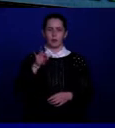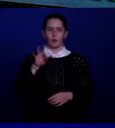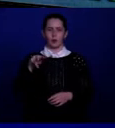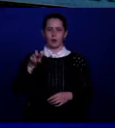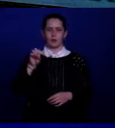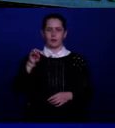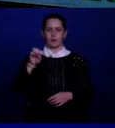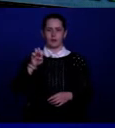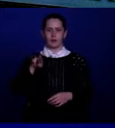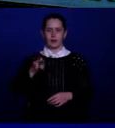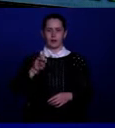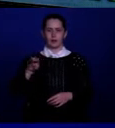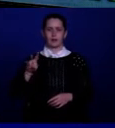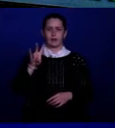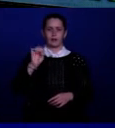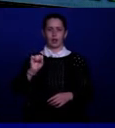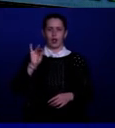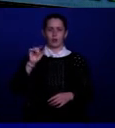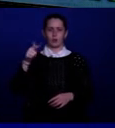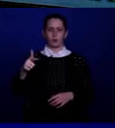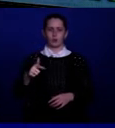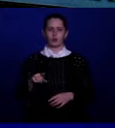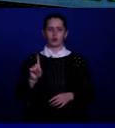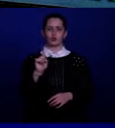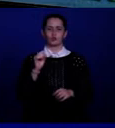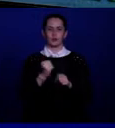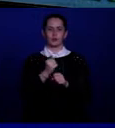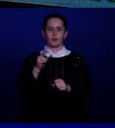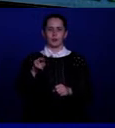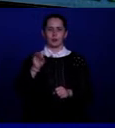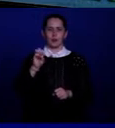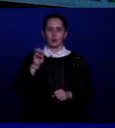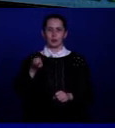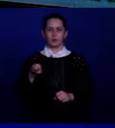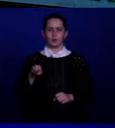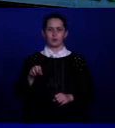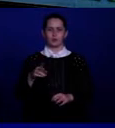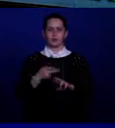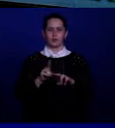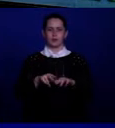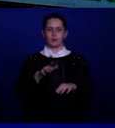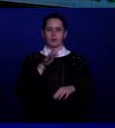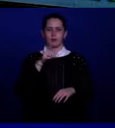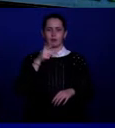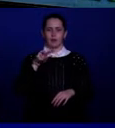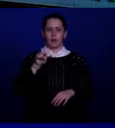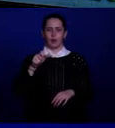Полетят на юг. Что сделают? Полетят. Это глагол будущего